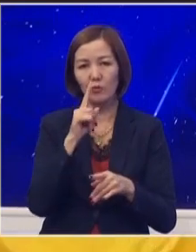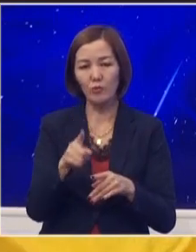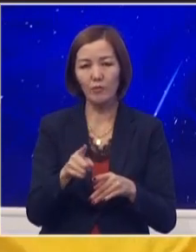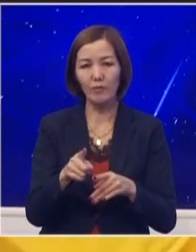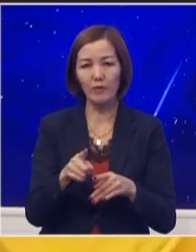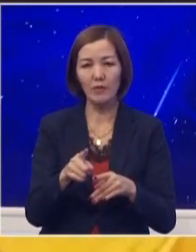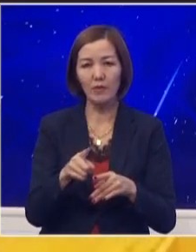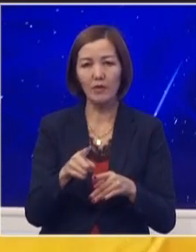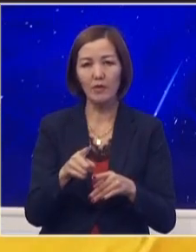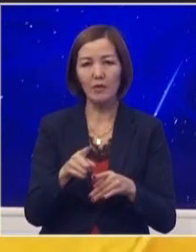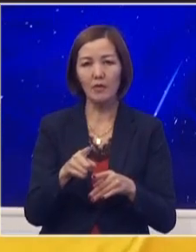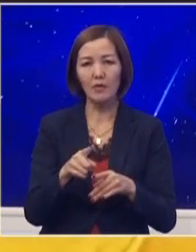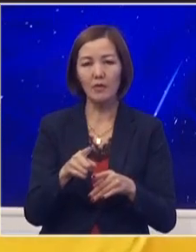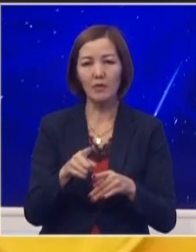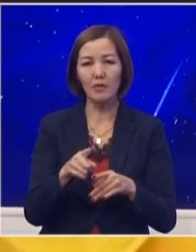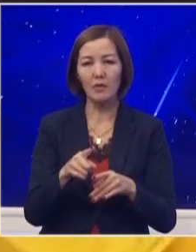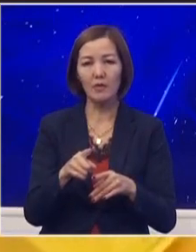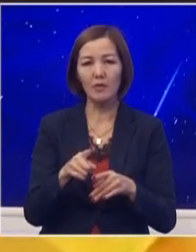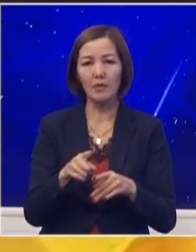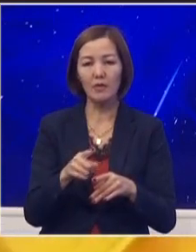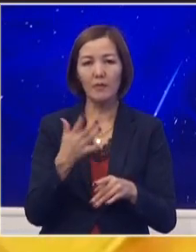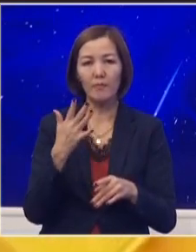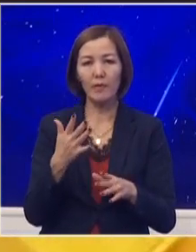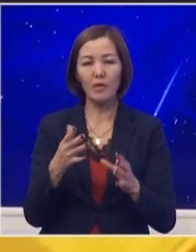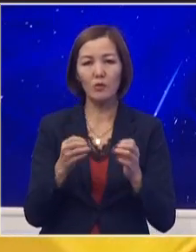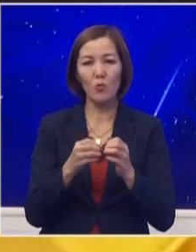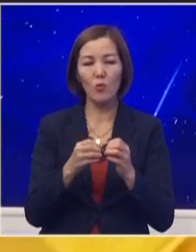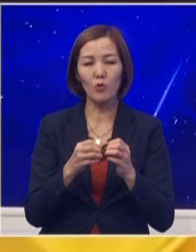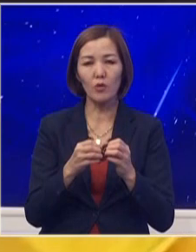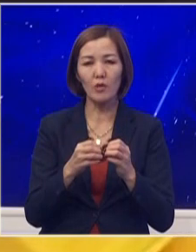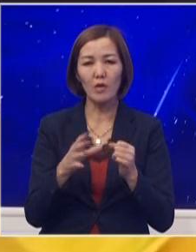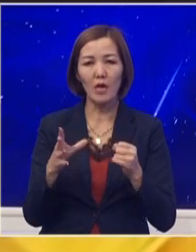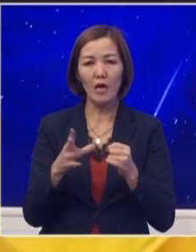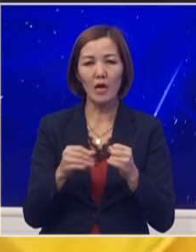жердің сапасын құртек сақтап тұрады. Мұнда 5-10 алқапты